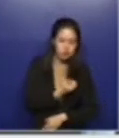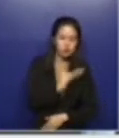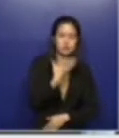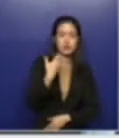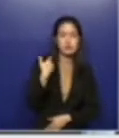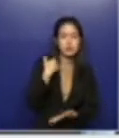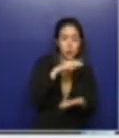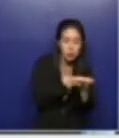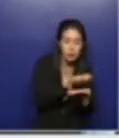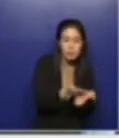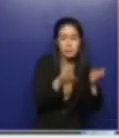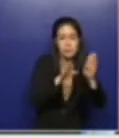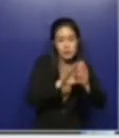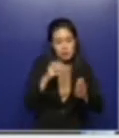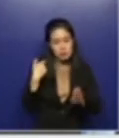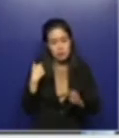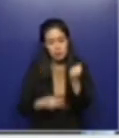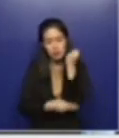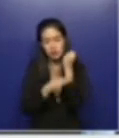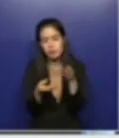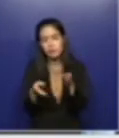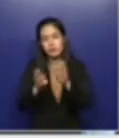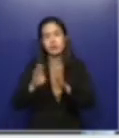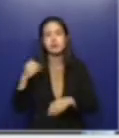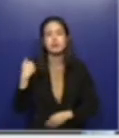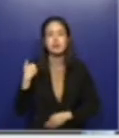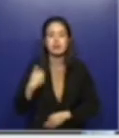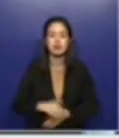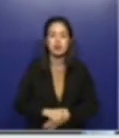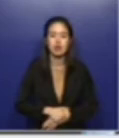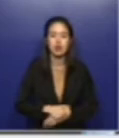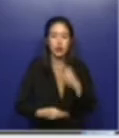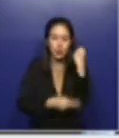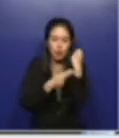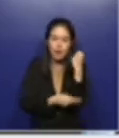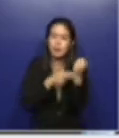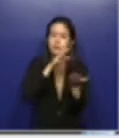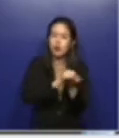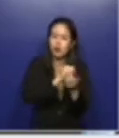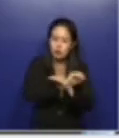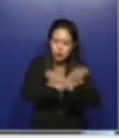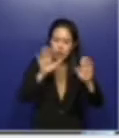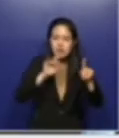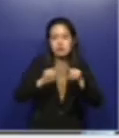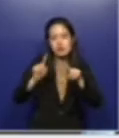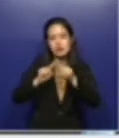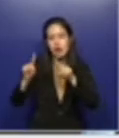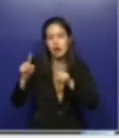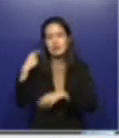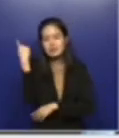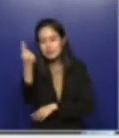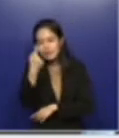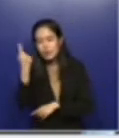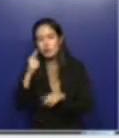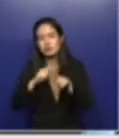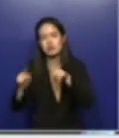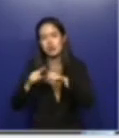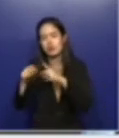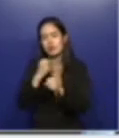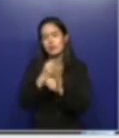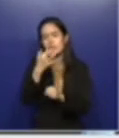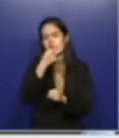รงเรียนเกิดการปิดโรงแรมเกิดการยกเลิกการจองที่พักยกเลิกการไปเที่ยวยกเลิกการไปทำมาหากินในจังหวัดระย